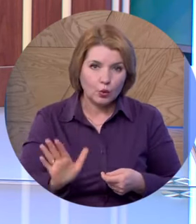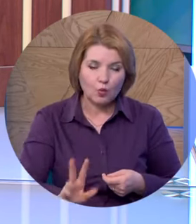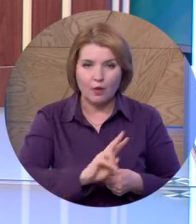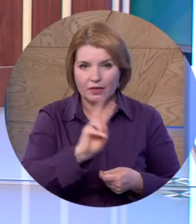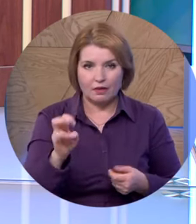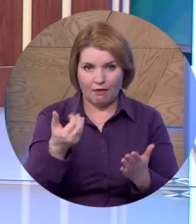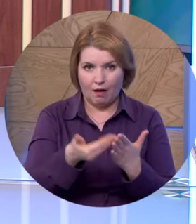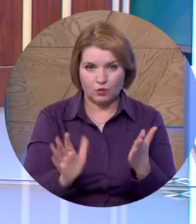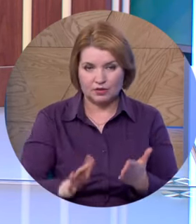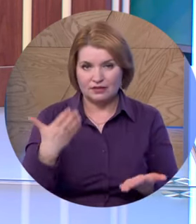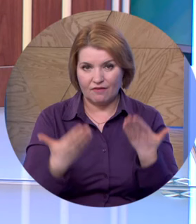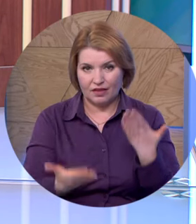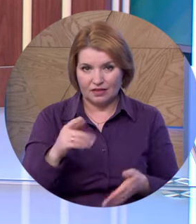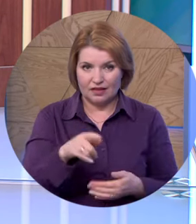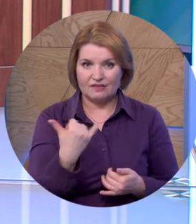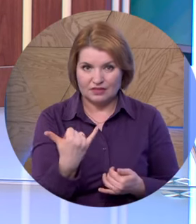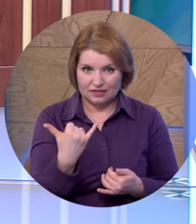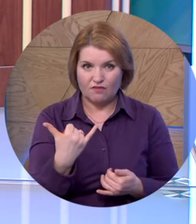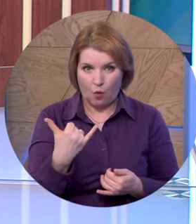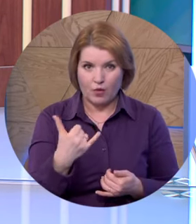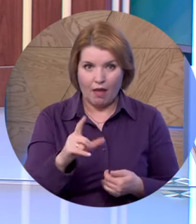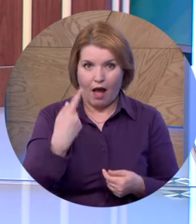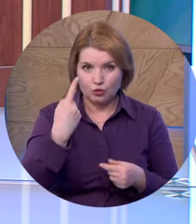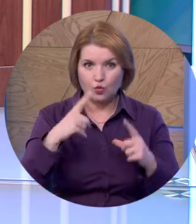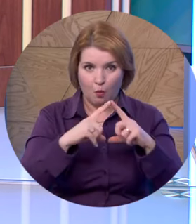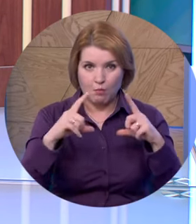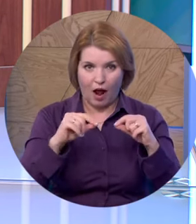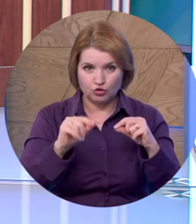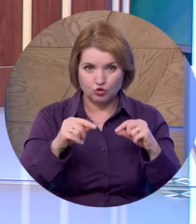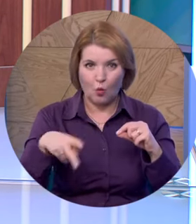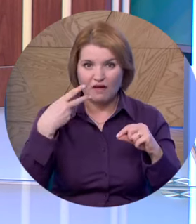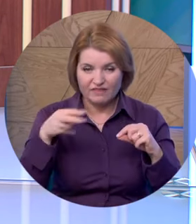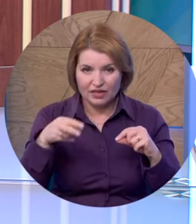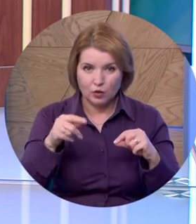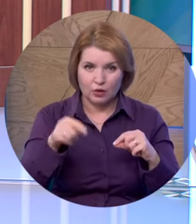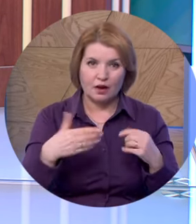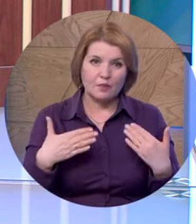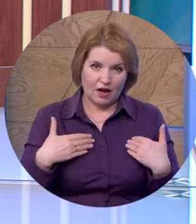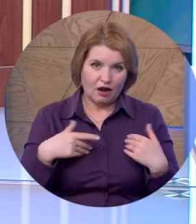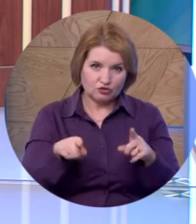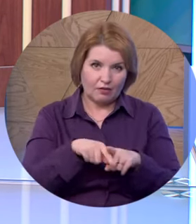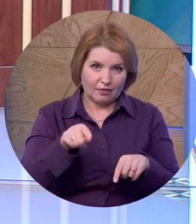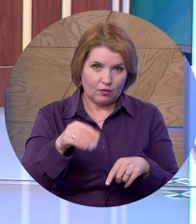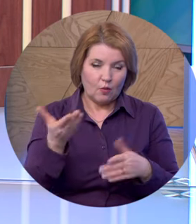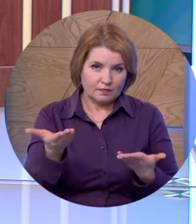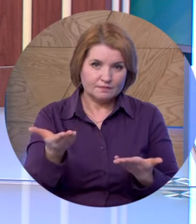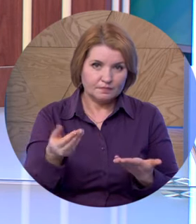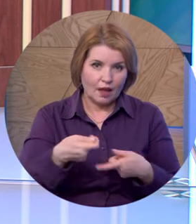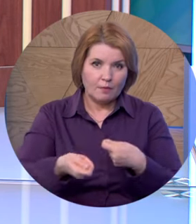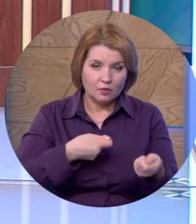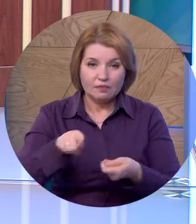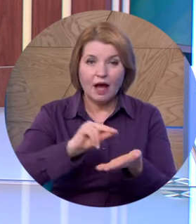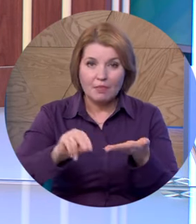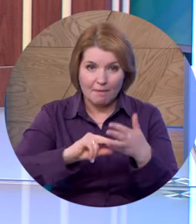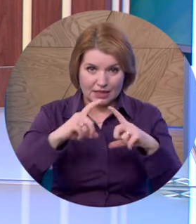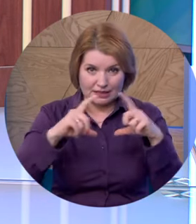видели пачку сигарет сегодня, как они продаются, это самый простой пример, с моей точки зрения, позитивной манипуляции, ага, на которой написано, что курение